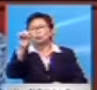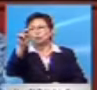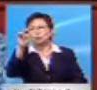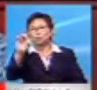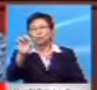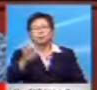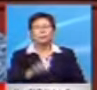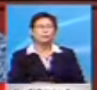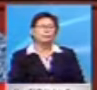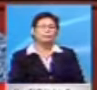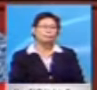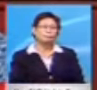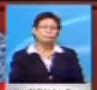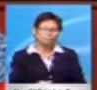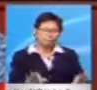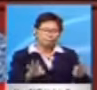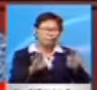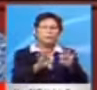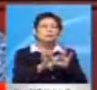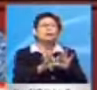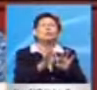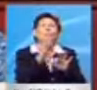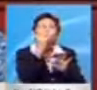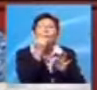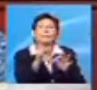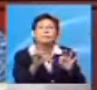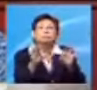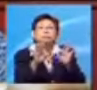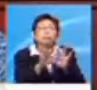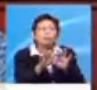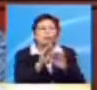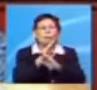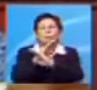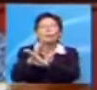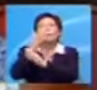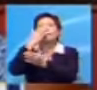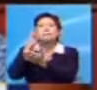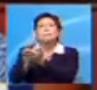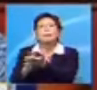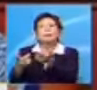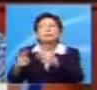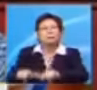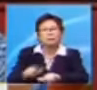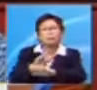sabahon ia penting bagi mengekang sebarang kejadian yang tidak